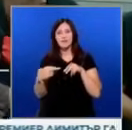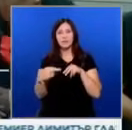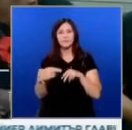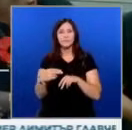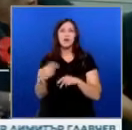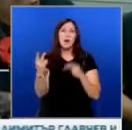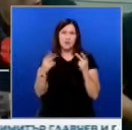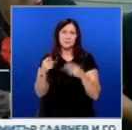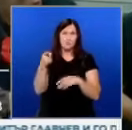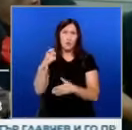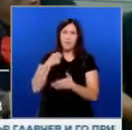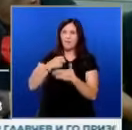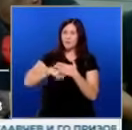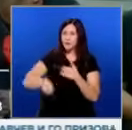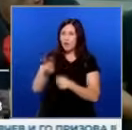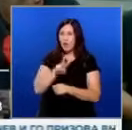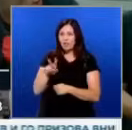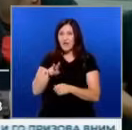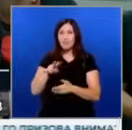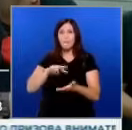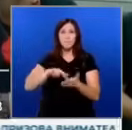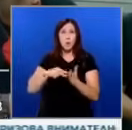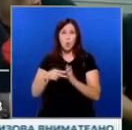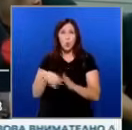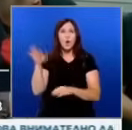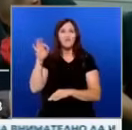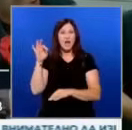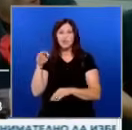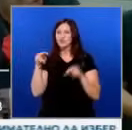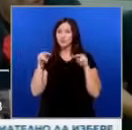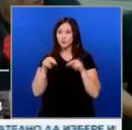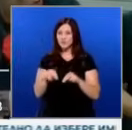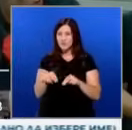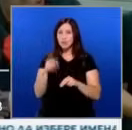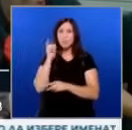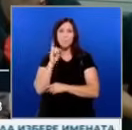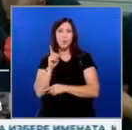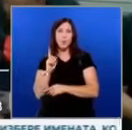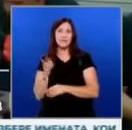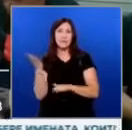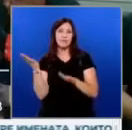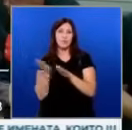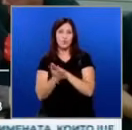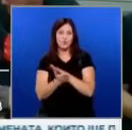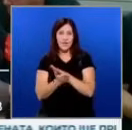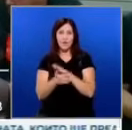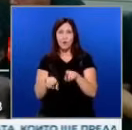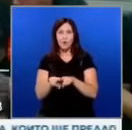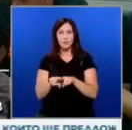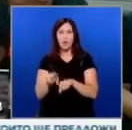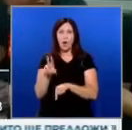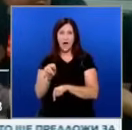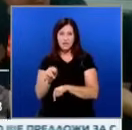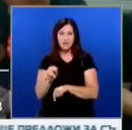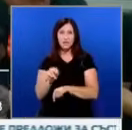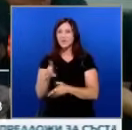сега, че той потвърди и двата протокола в качеството му на свидетел по наказателното дело, като